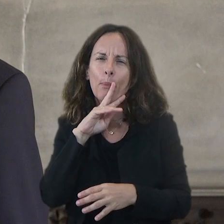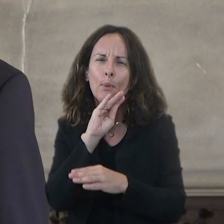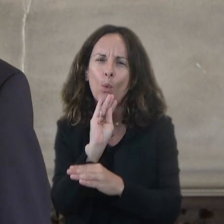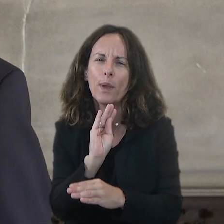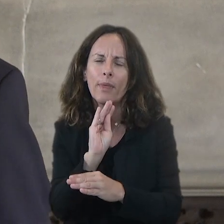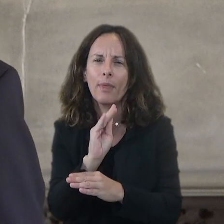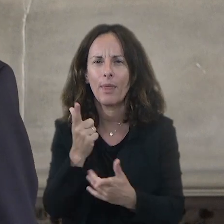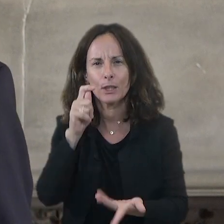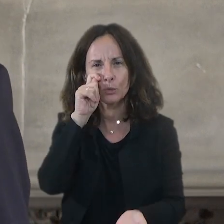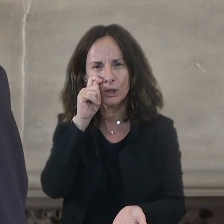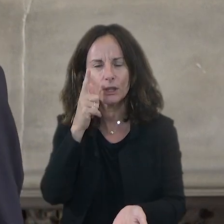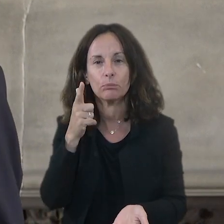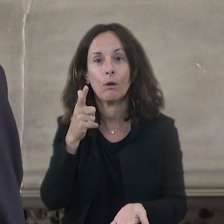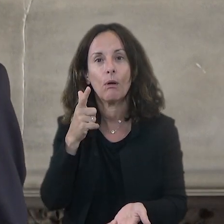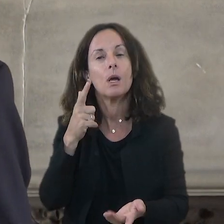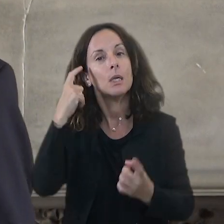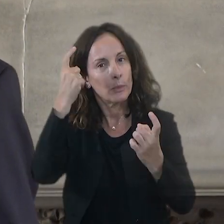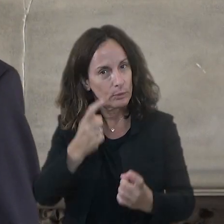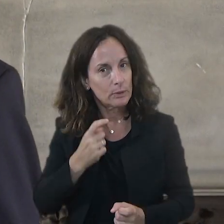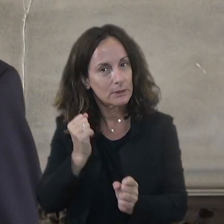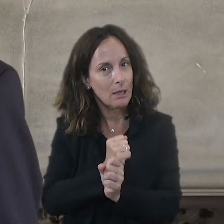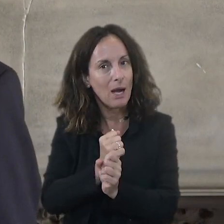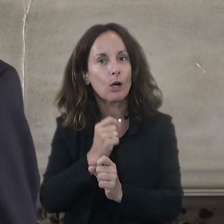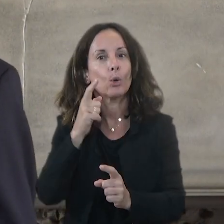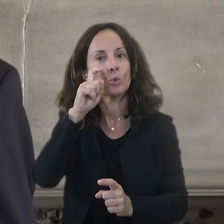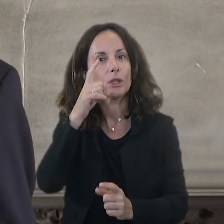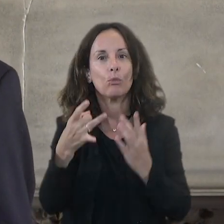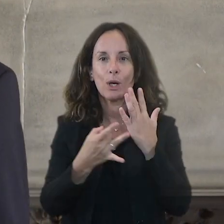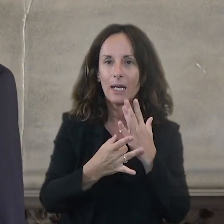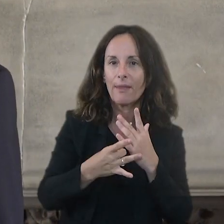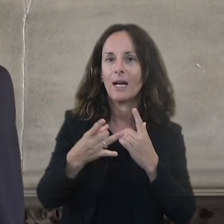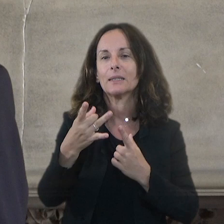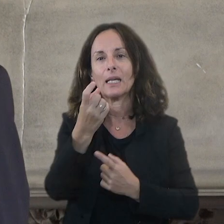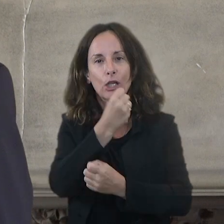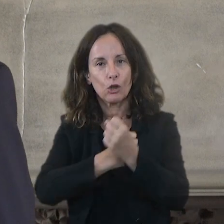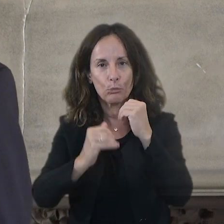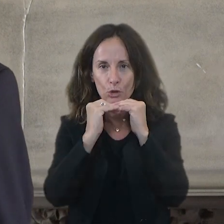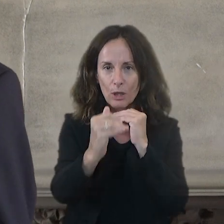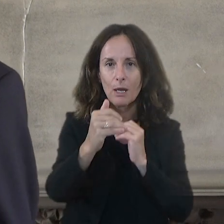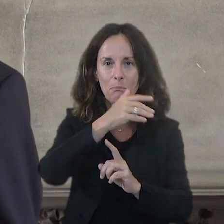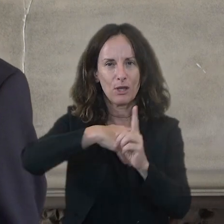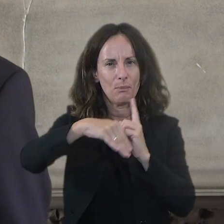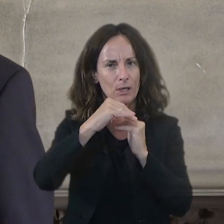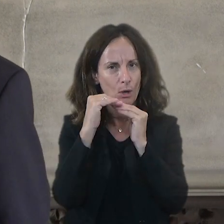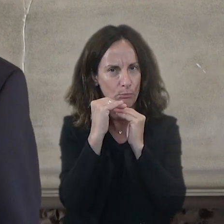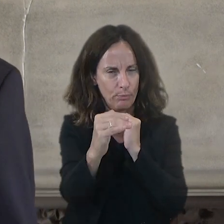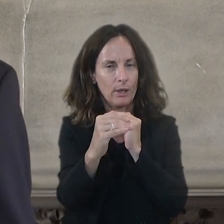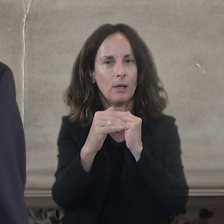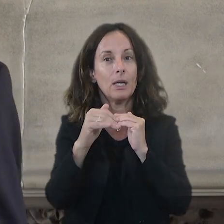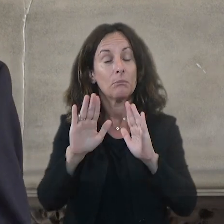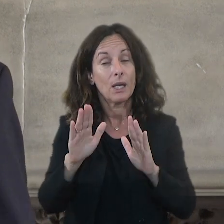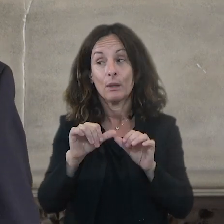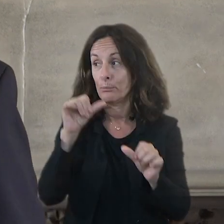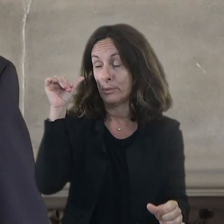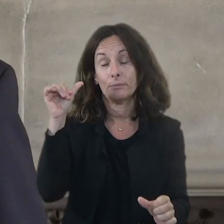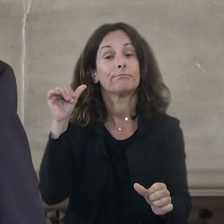fer feina per apostar per un turisme de qualitat, sostenible, tant econòmicament, mediambientalment, i apostar per recuperar